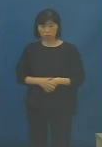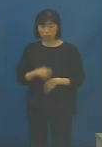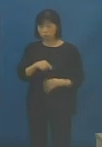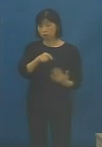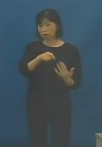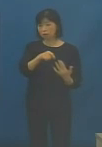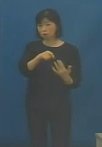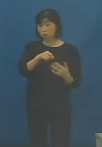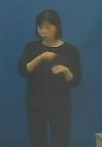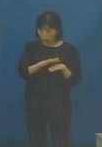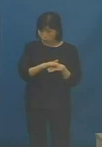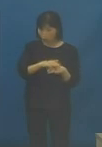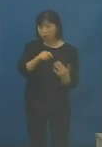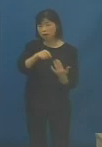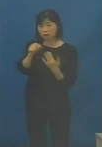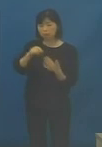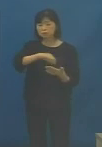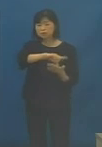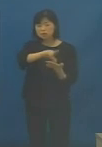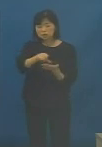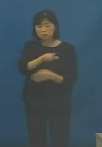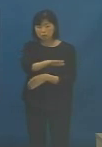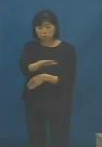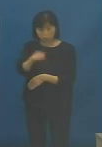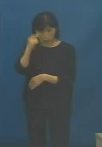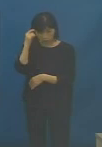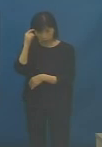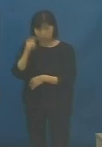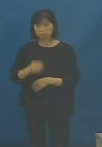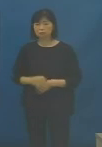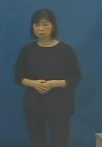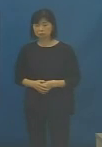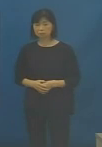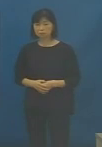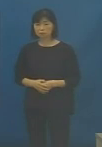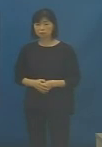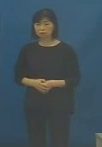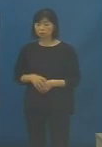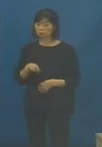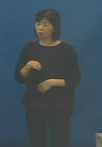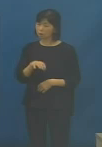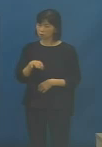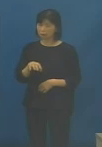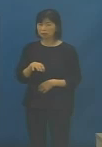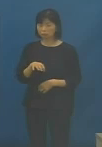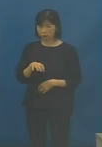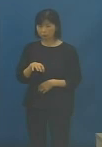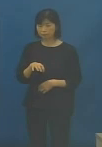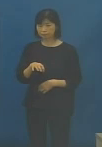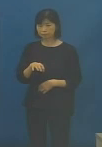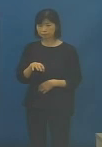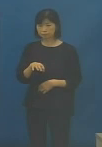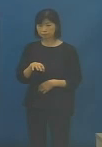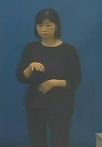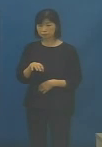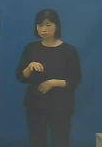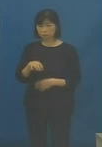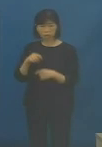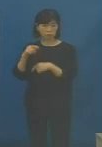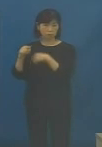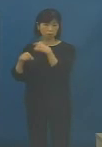域も、まあ、それはあり得るだろうと思うんですが、まあ、そこのところは実はあまり話がないんですよ